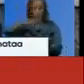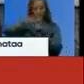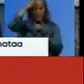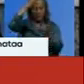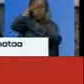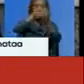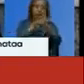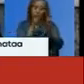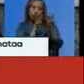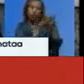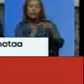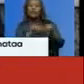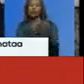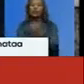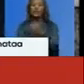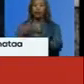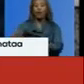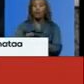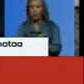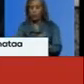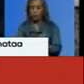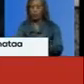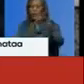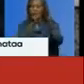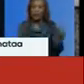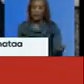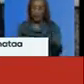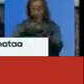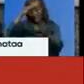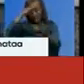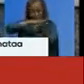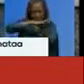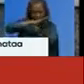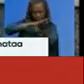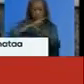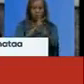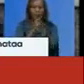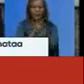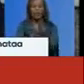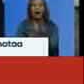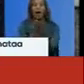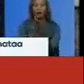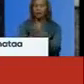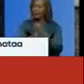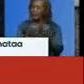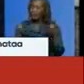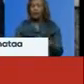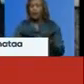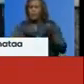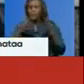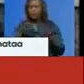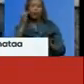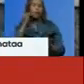ዘርፍ ትኩረት ሰጥቶ እየሰራ ቢሆንም በተለይ የትምህርትን ጥራት ከማስጠበቅ አንጻር እጅግ ብዙ